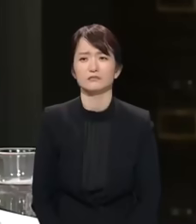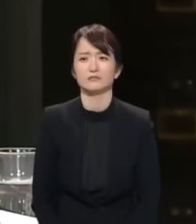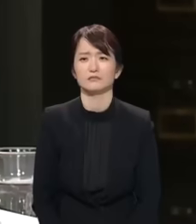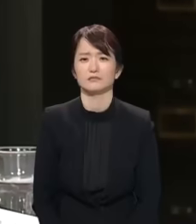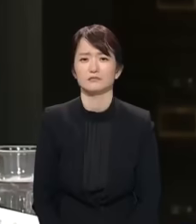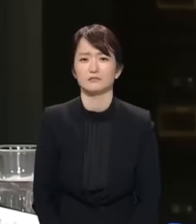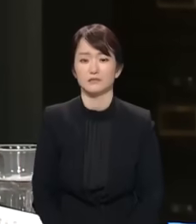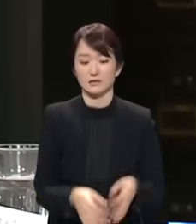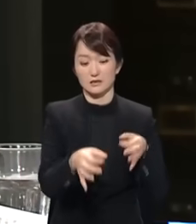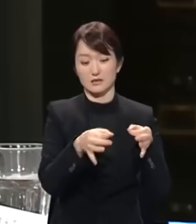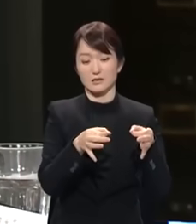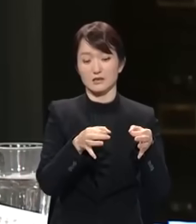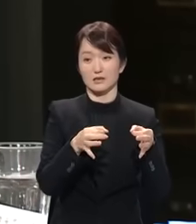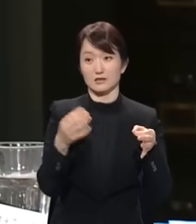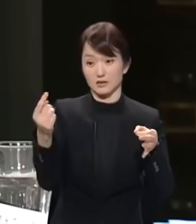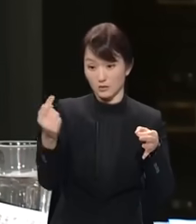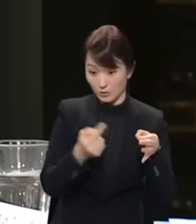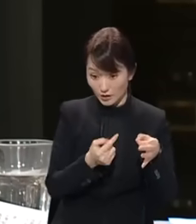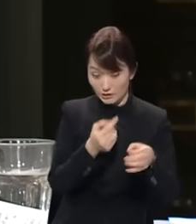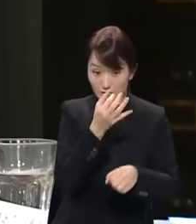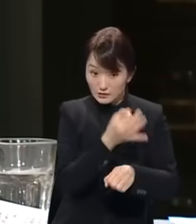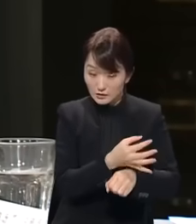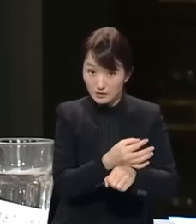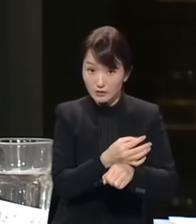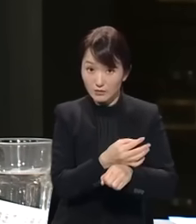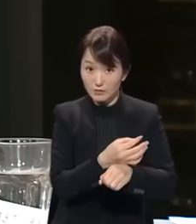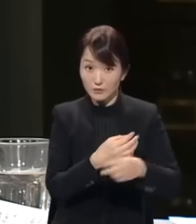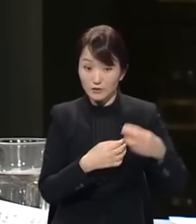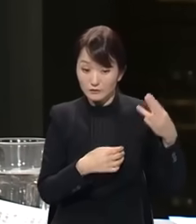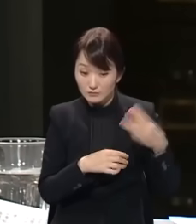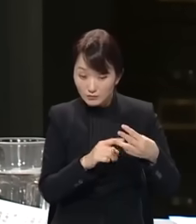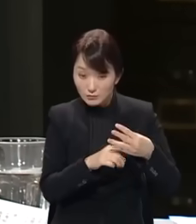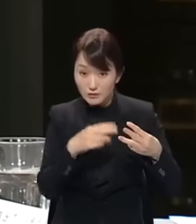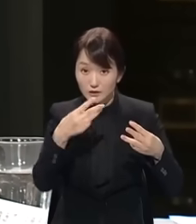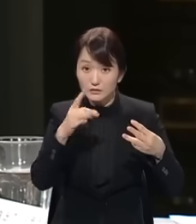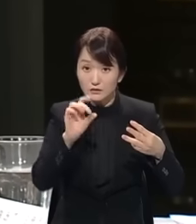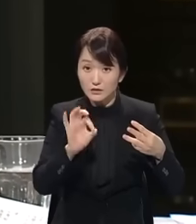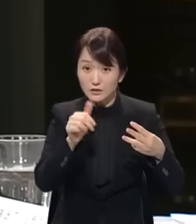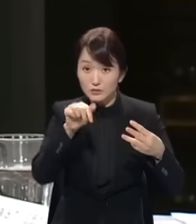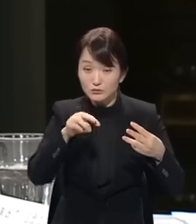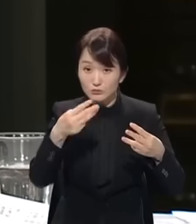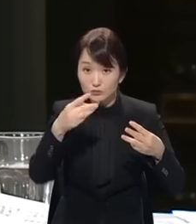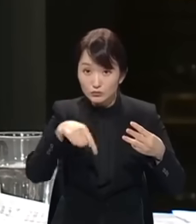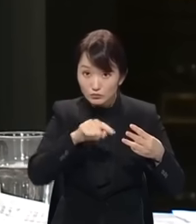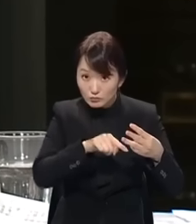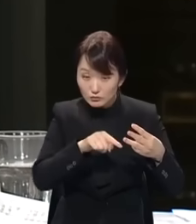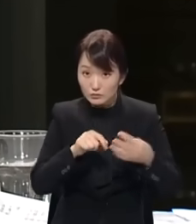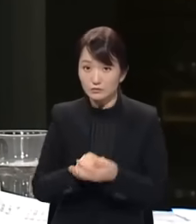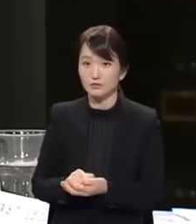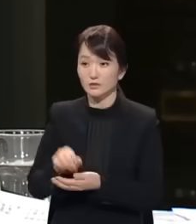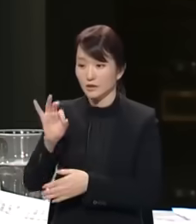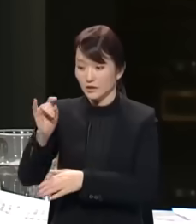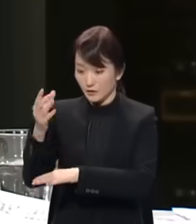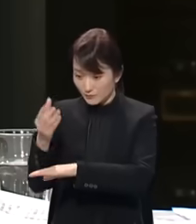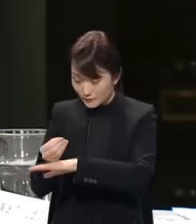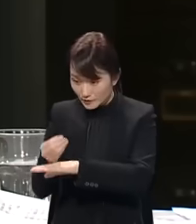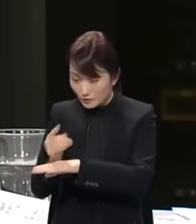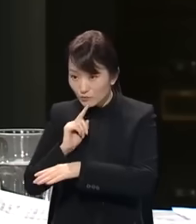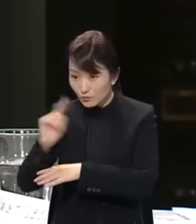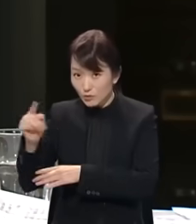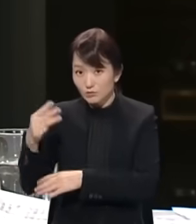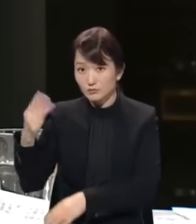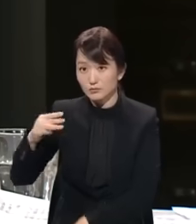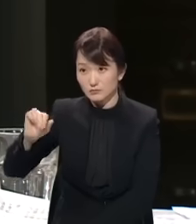느낌이었거든요. 자, 가게에서 직접 사면은 3,000원인 이 탕후루를 굳이 배달앱을 통해서 500원 더 주면서